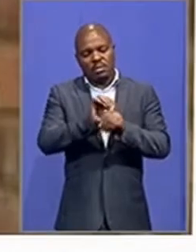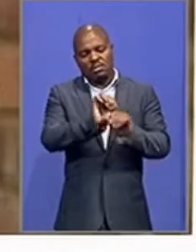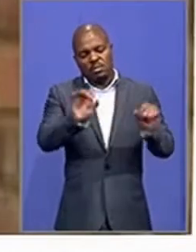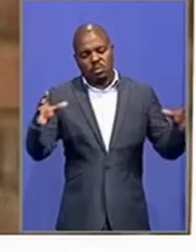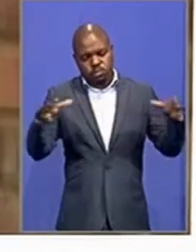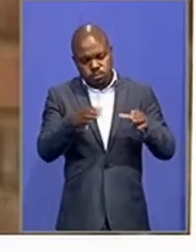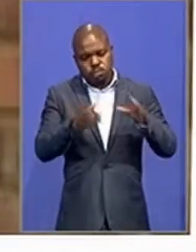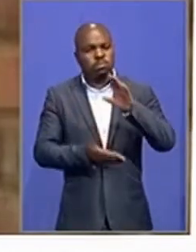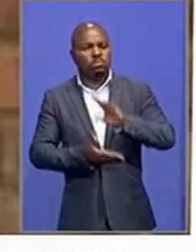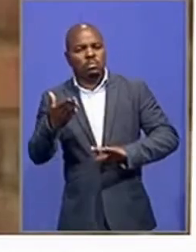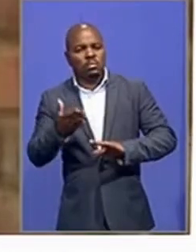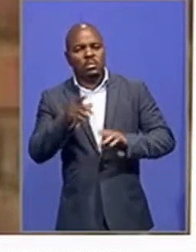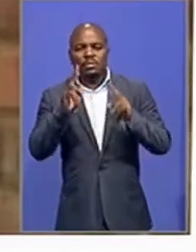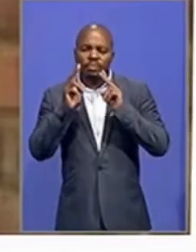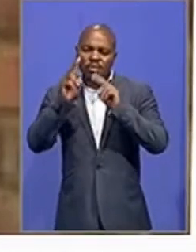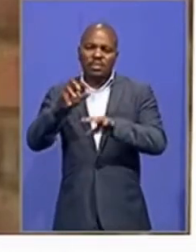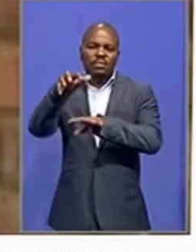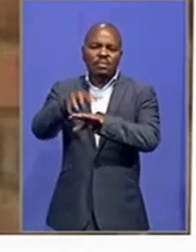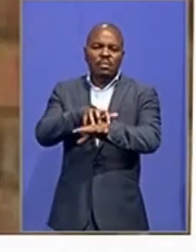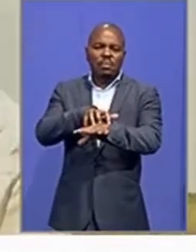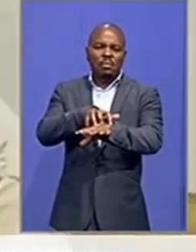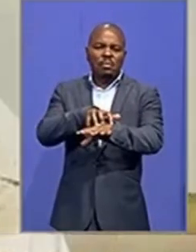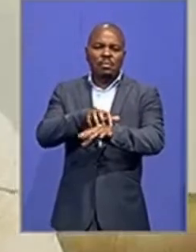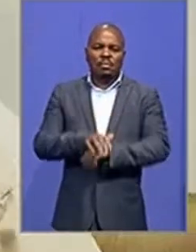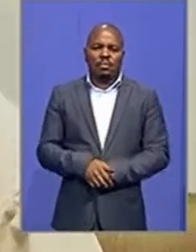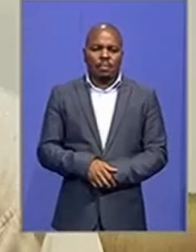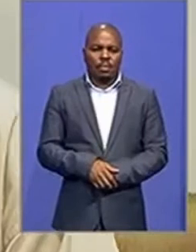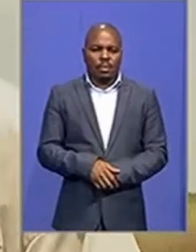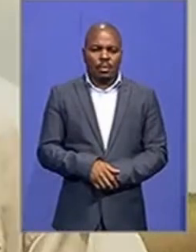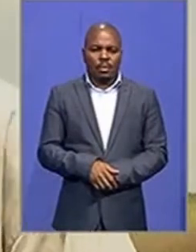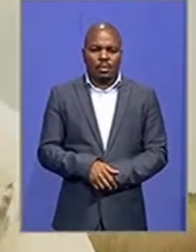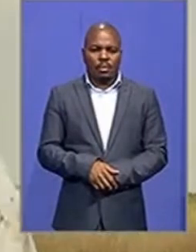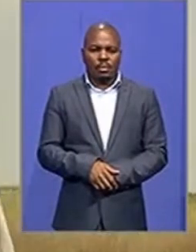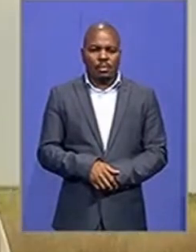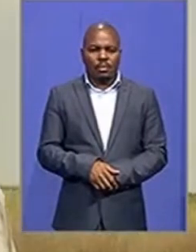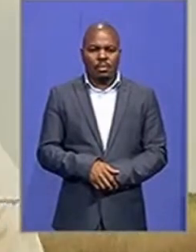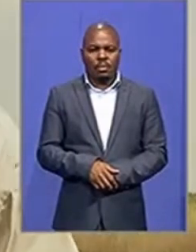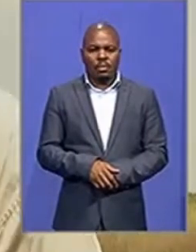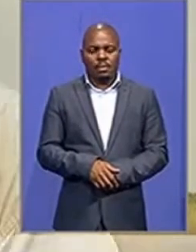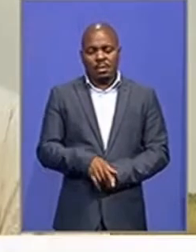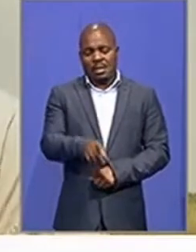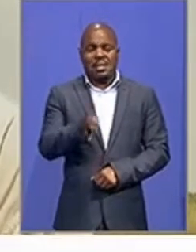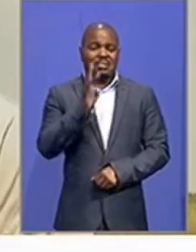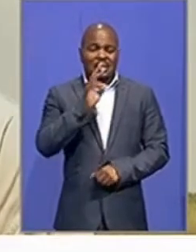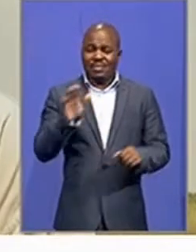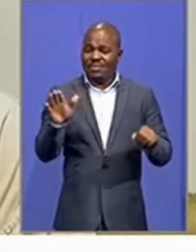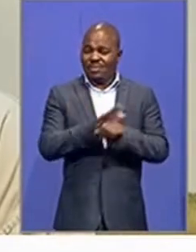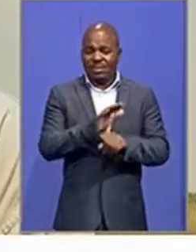gagwe. Ba ne ba ya go etela polasi e nngwe. Metsi di le ngata haholo ntho e nkile fela. So